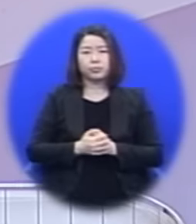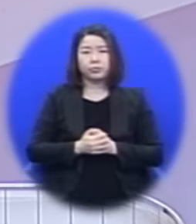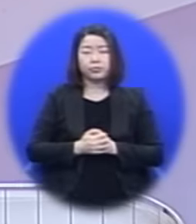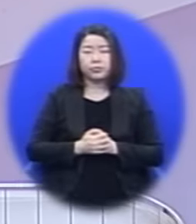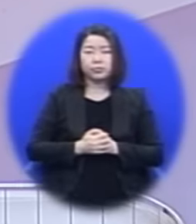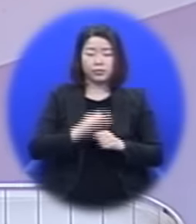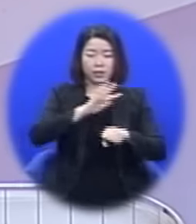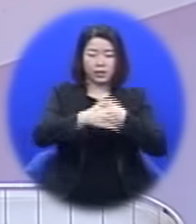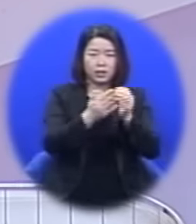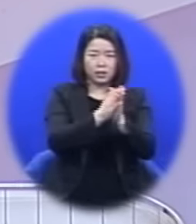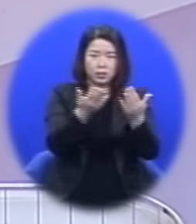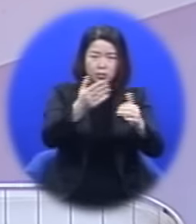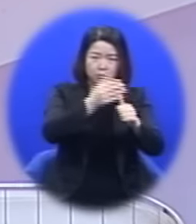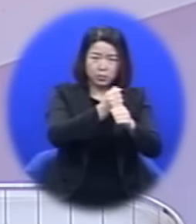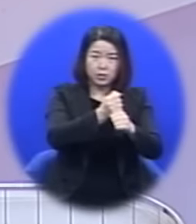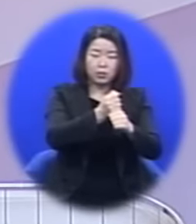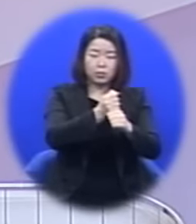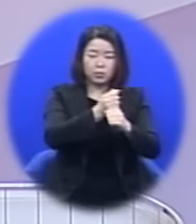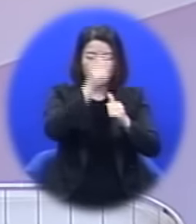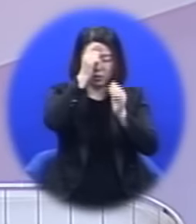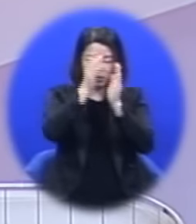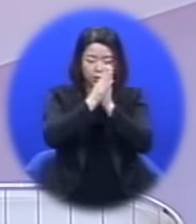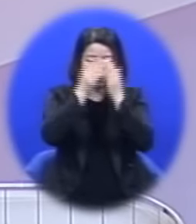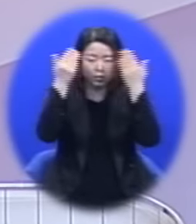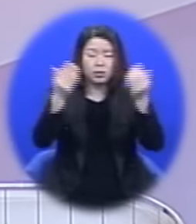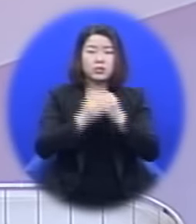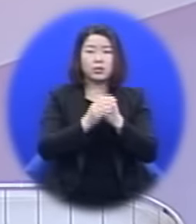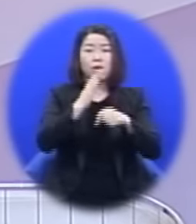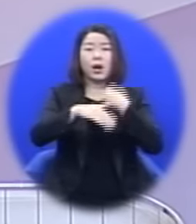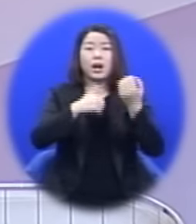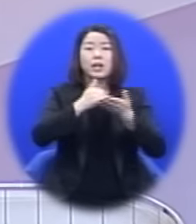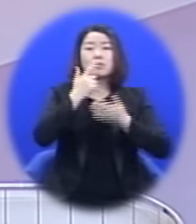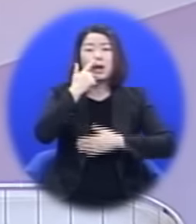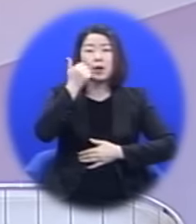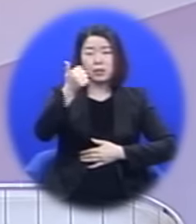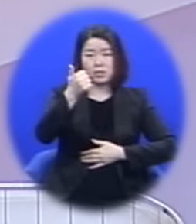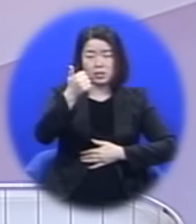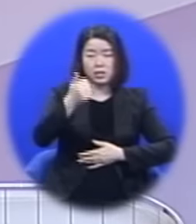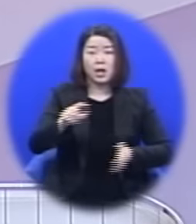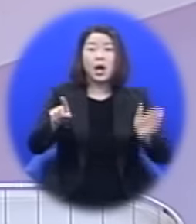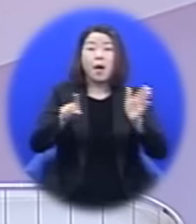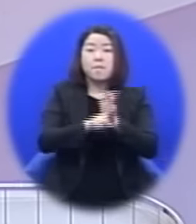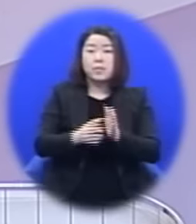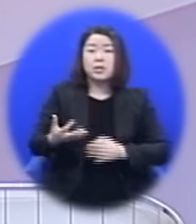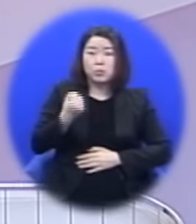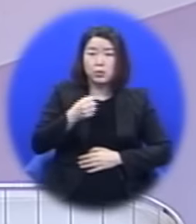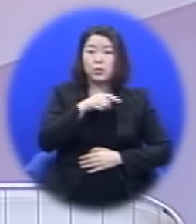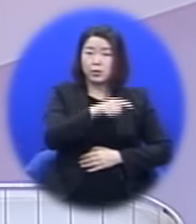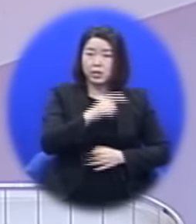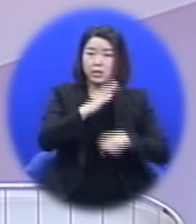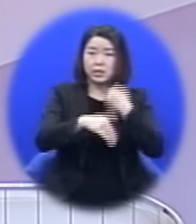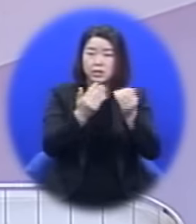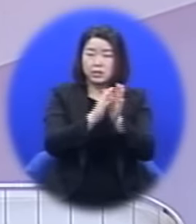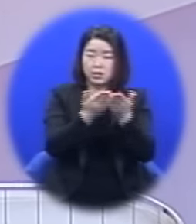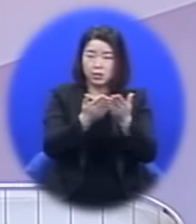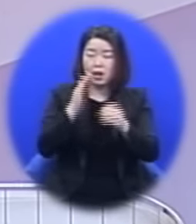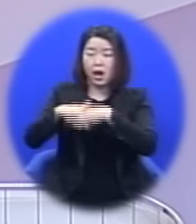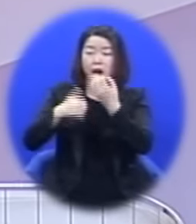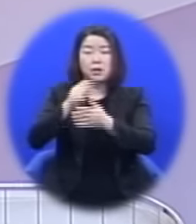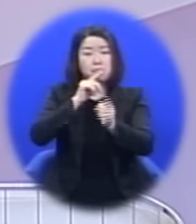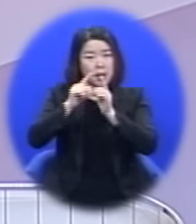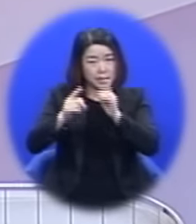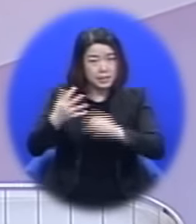그는 성경을 붙잡고 기도했습니다. 하나님 아버지, 믿음으로 이 성경책을 하나님의 말씀으로